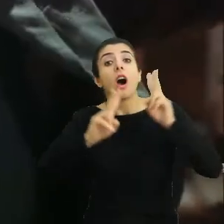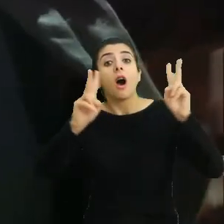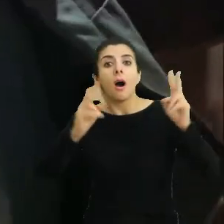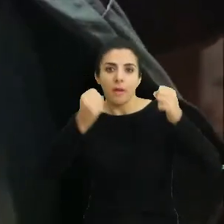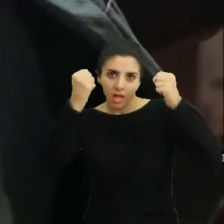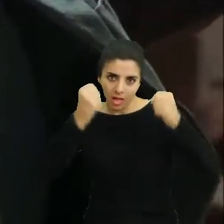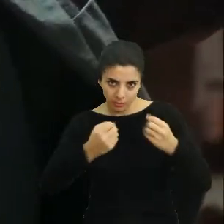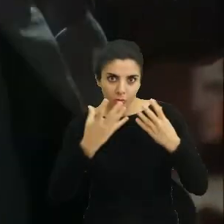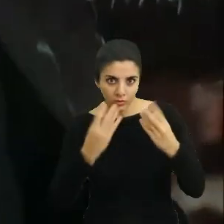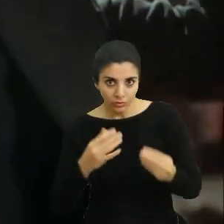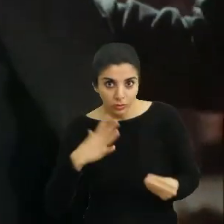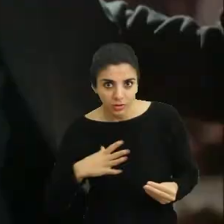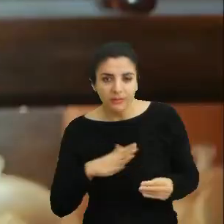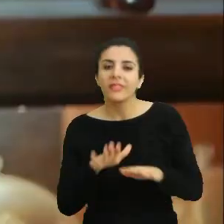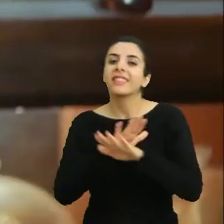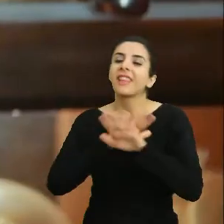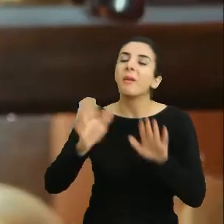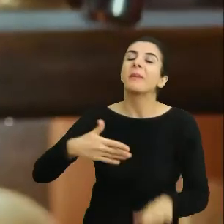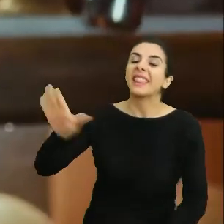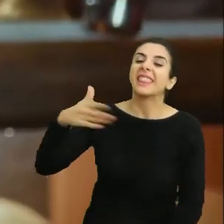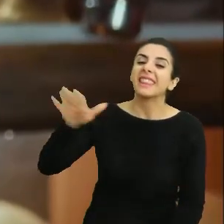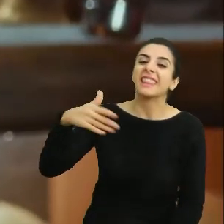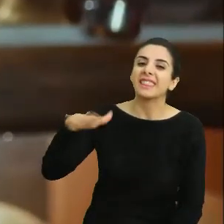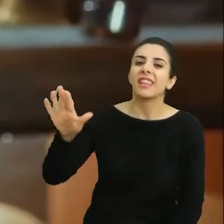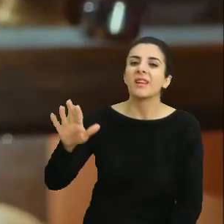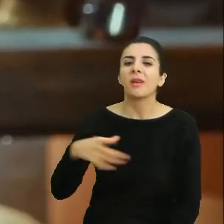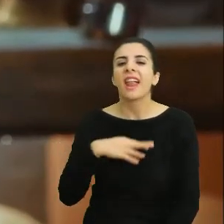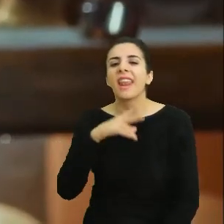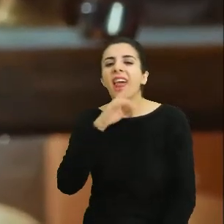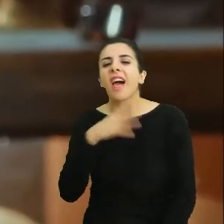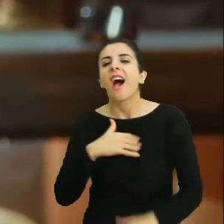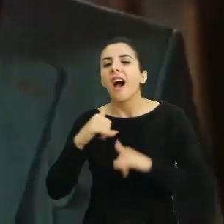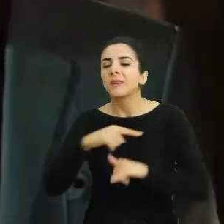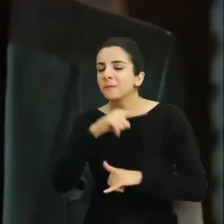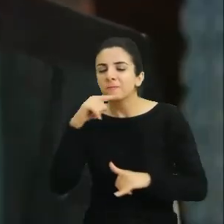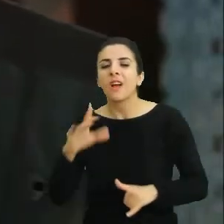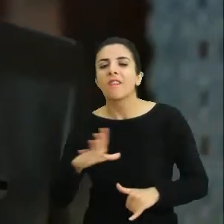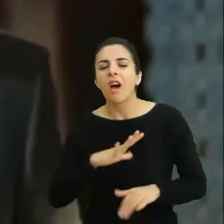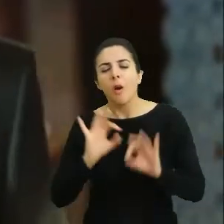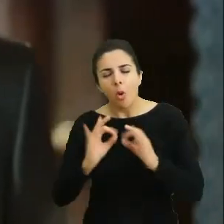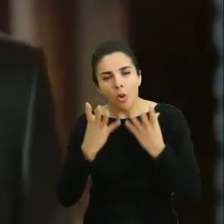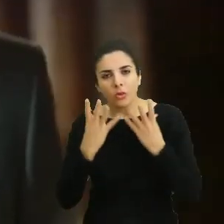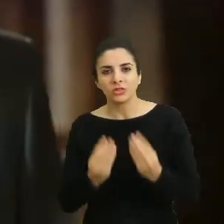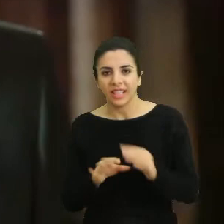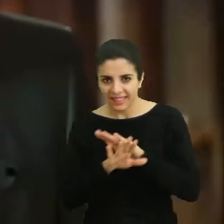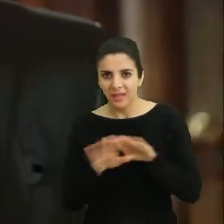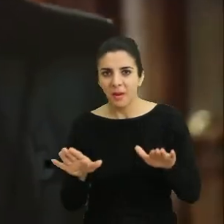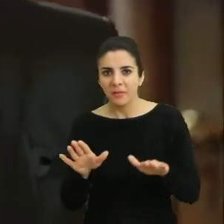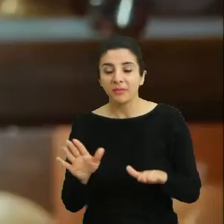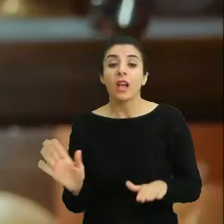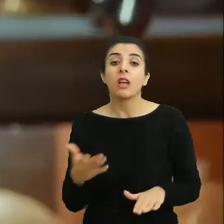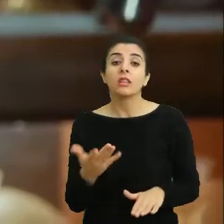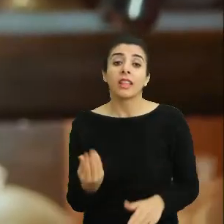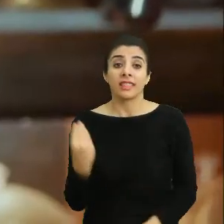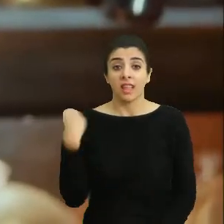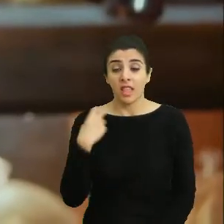uyanacağını şaşırırsın ona göre. Tamam hadi git git. Bizim rengimiz de seninki gibi kızıl. Ve hep öyle kalacak. Hazır